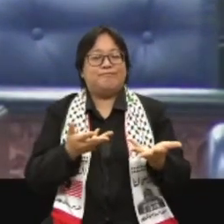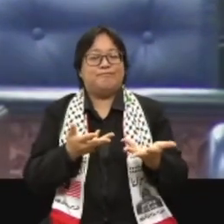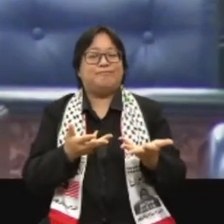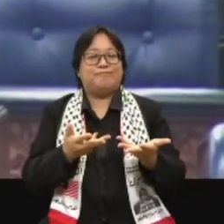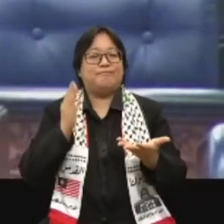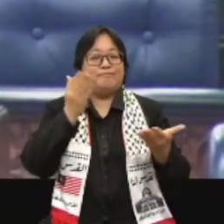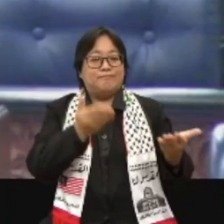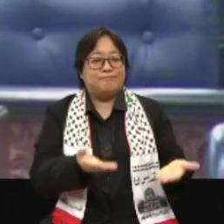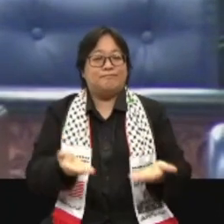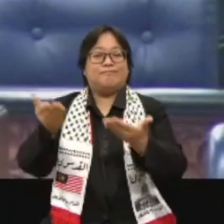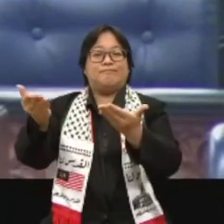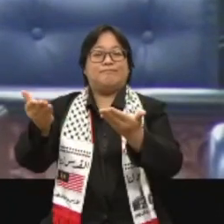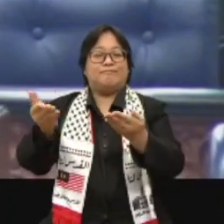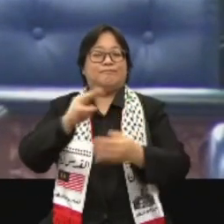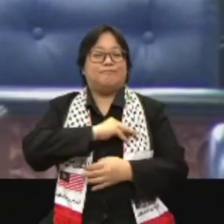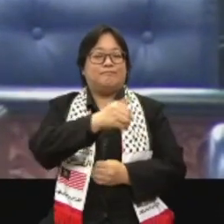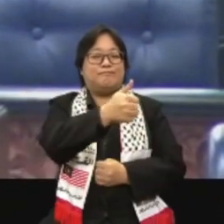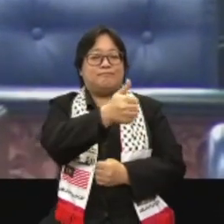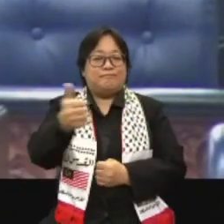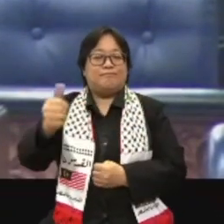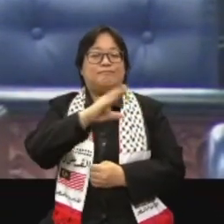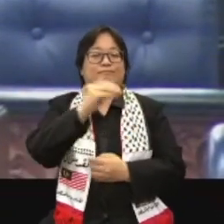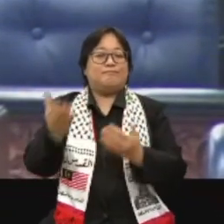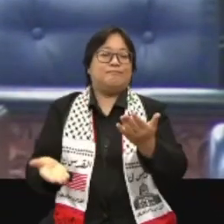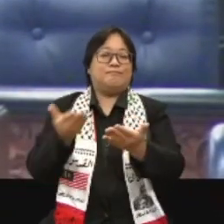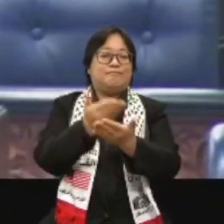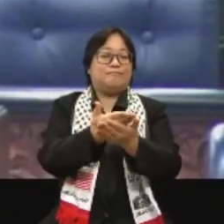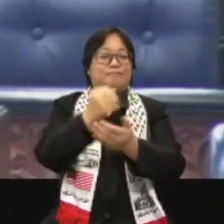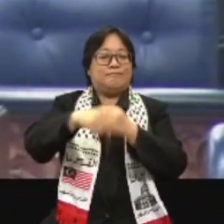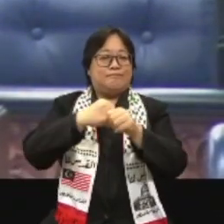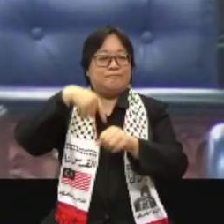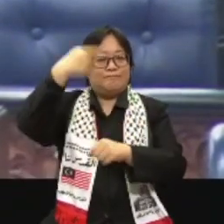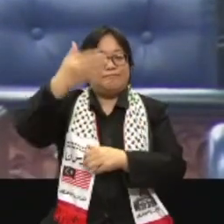untuk dibawa kepada jemaah menteri dan er cadangkan p